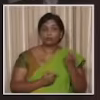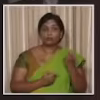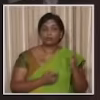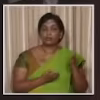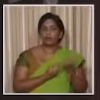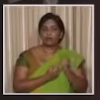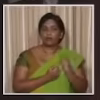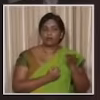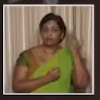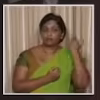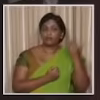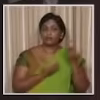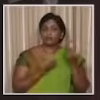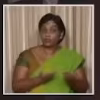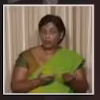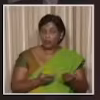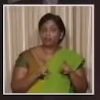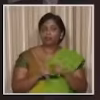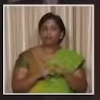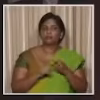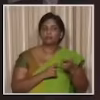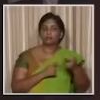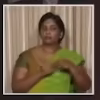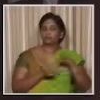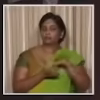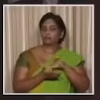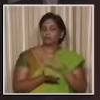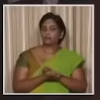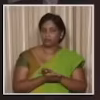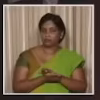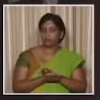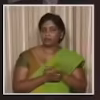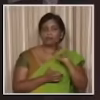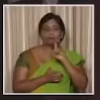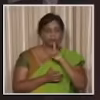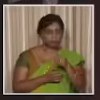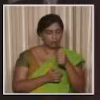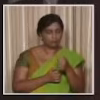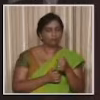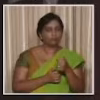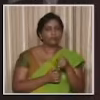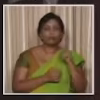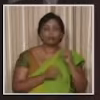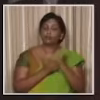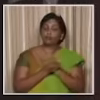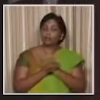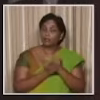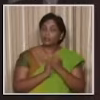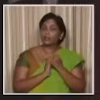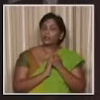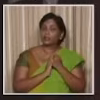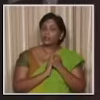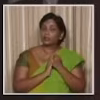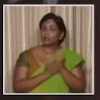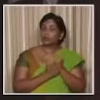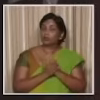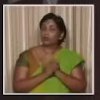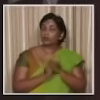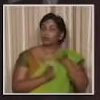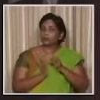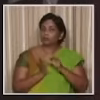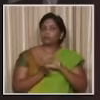ගන්නෙ. ඉස්සර තිබුණේ වත්මන් වටිනාකමට තමයි තක්සේරු කරේ. එතකොට ඔබතුමා කියන එක හරි. ඒ සියලු නියති ඒ සියලු